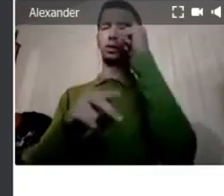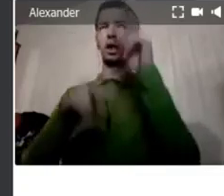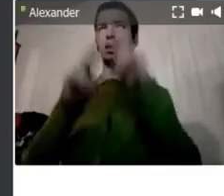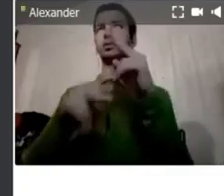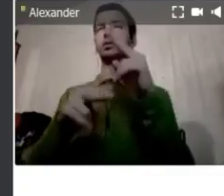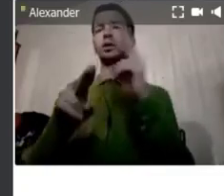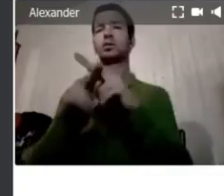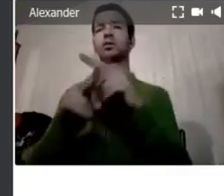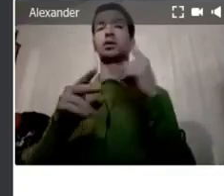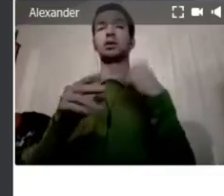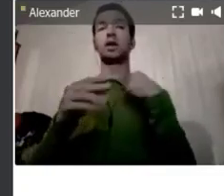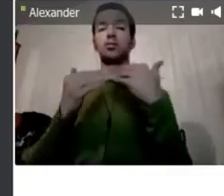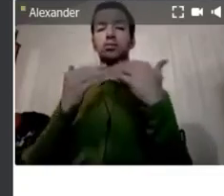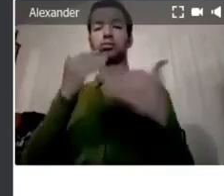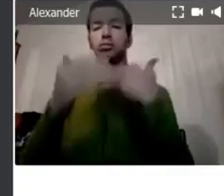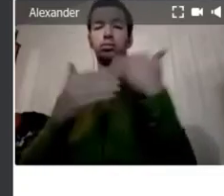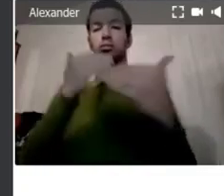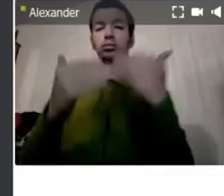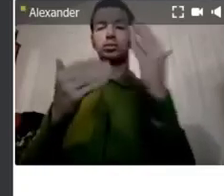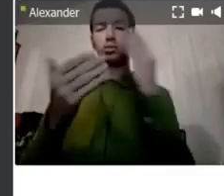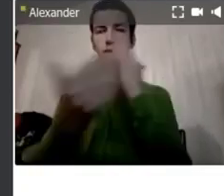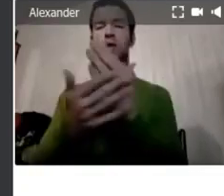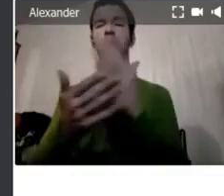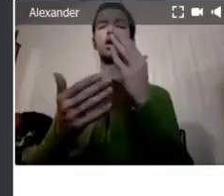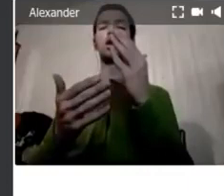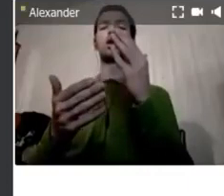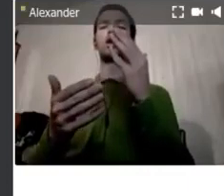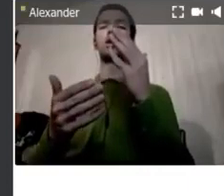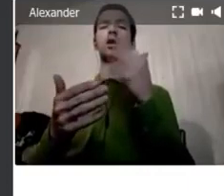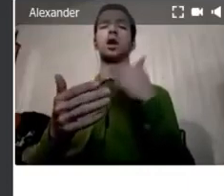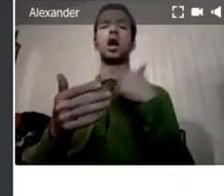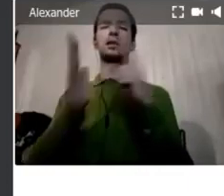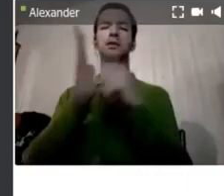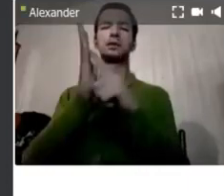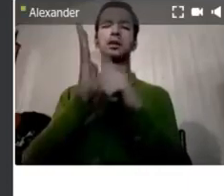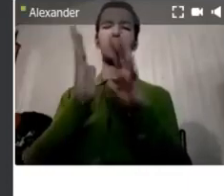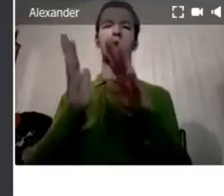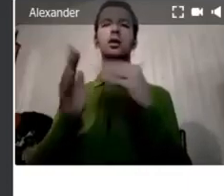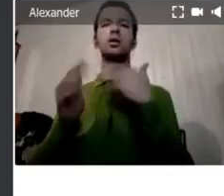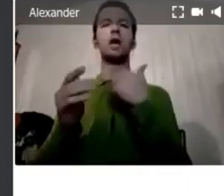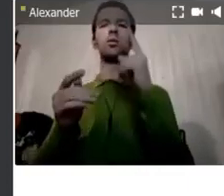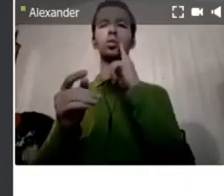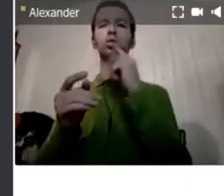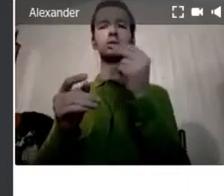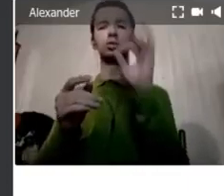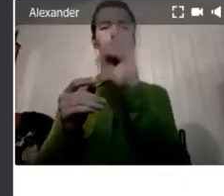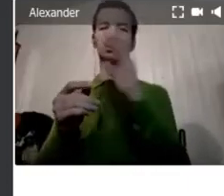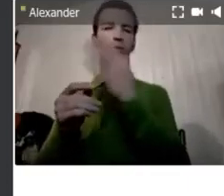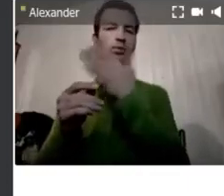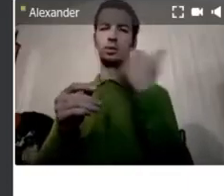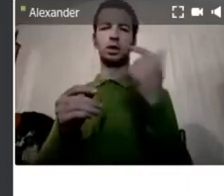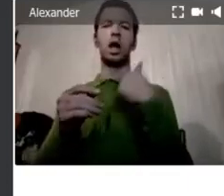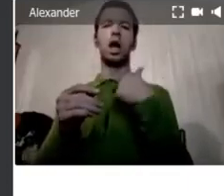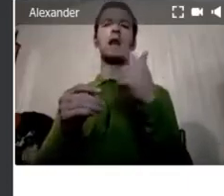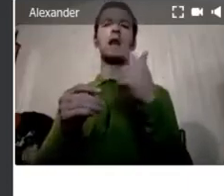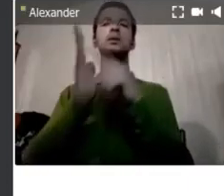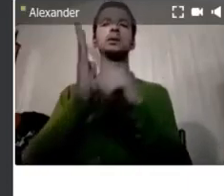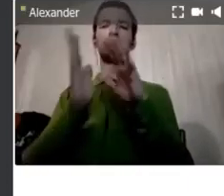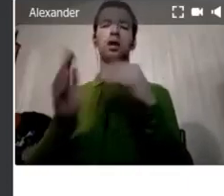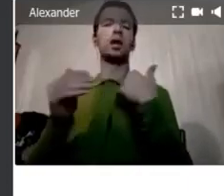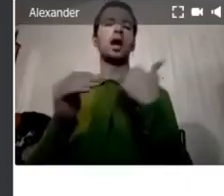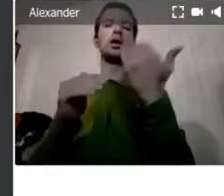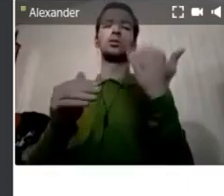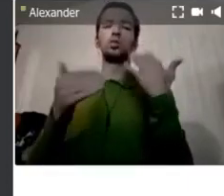Марк упомянул, что у нас сейчас есть партнеры, которые слабослышащие, да? То есть